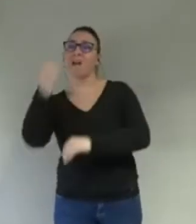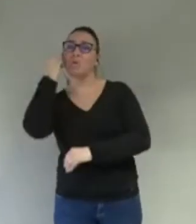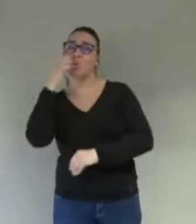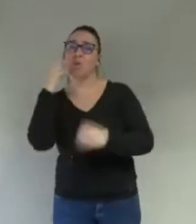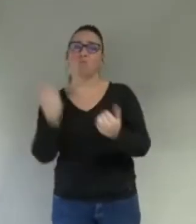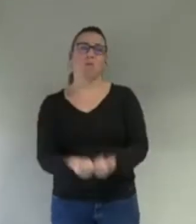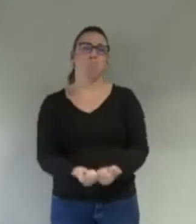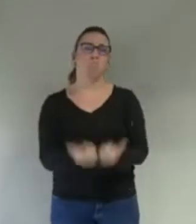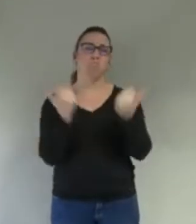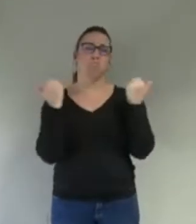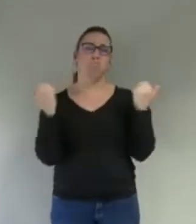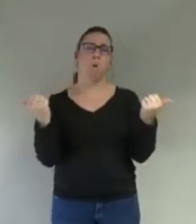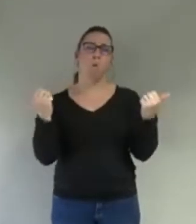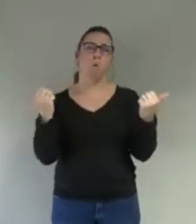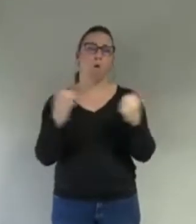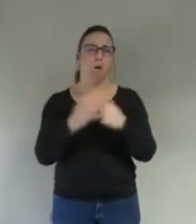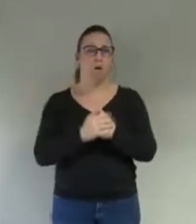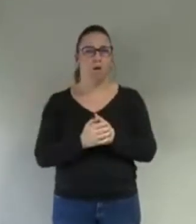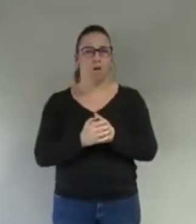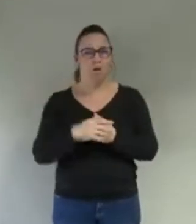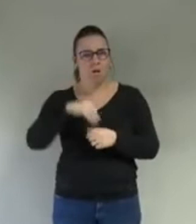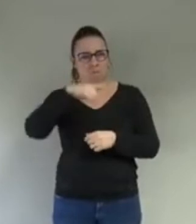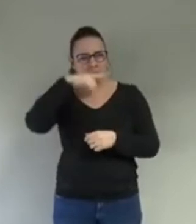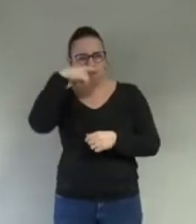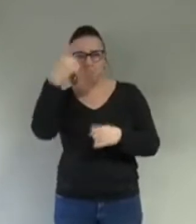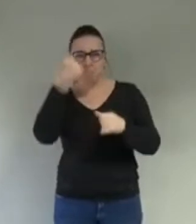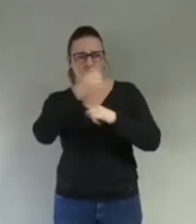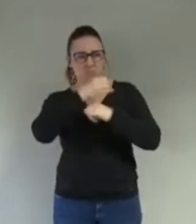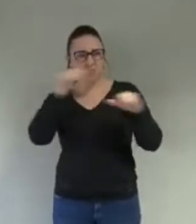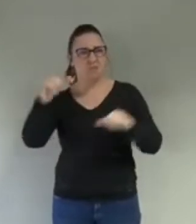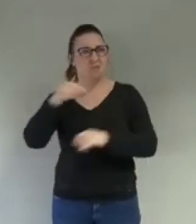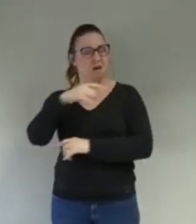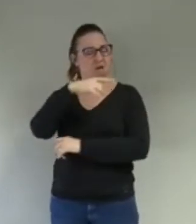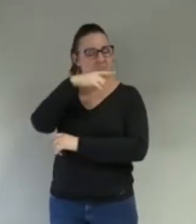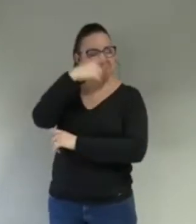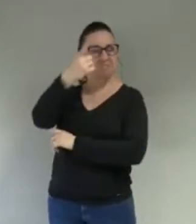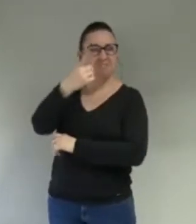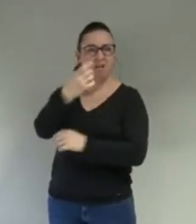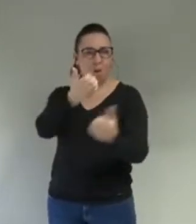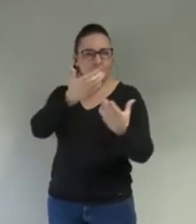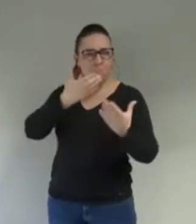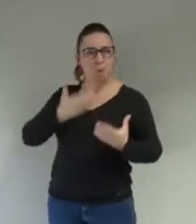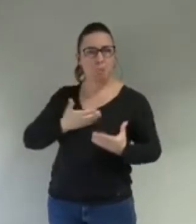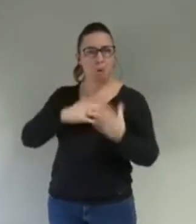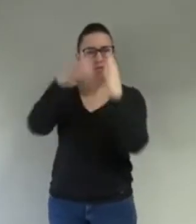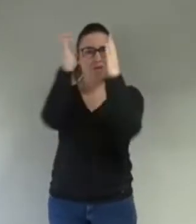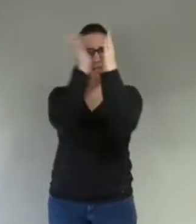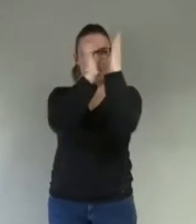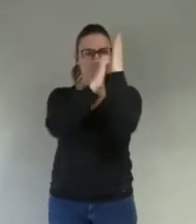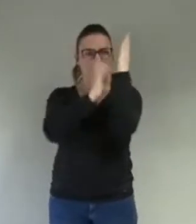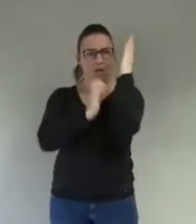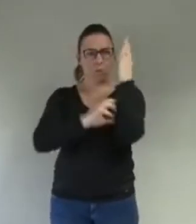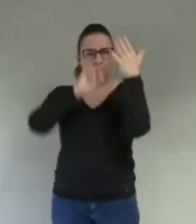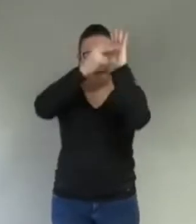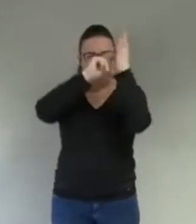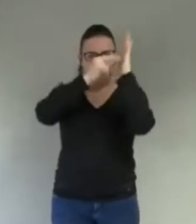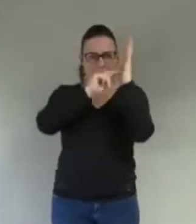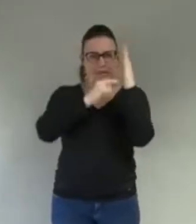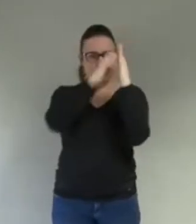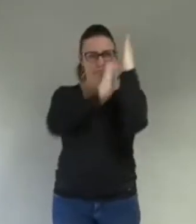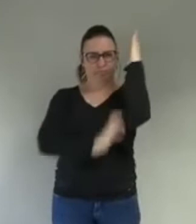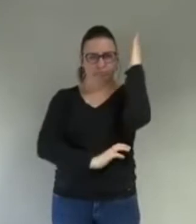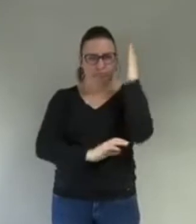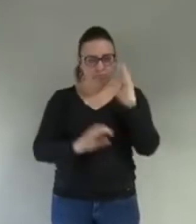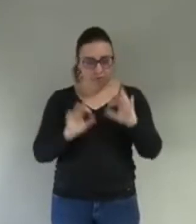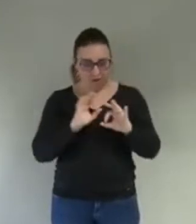Grenoblois. Quel niveau de mépris vous avez atteint pour nous proposer une succession de délibérations techniques avec